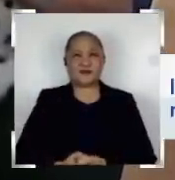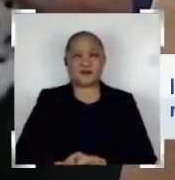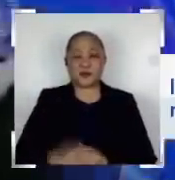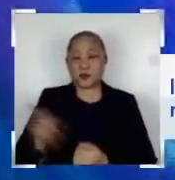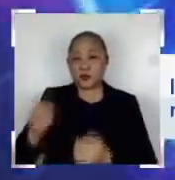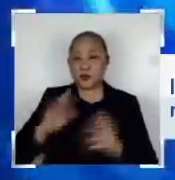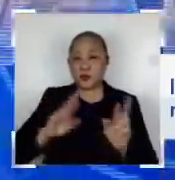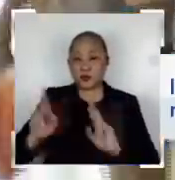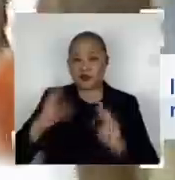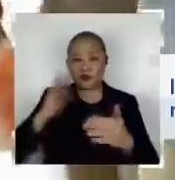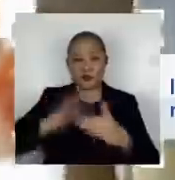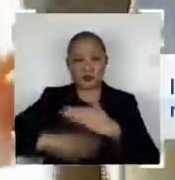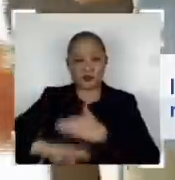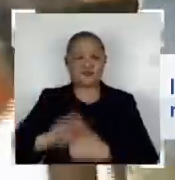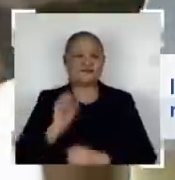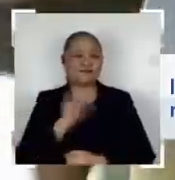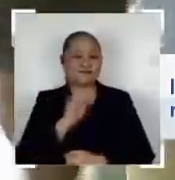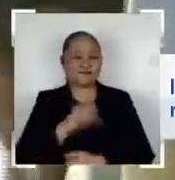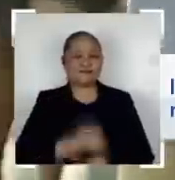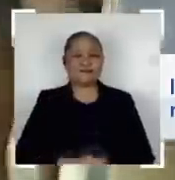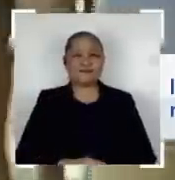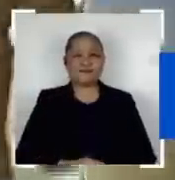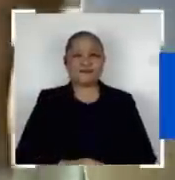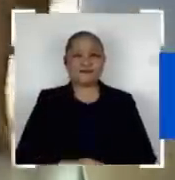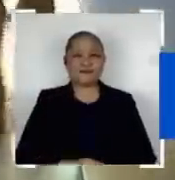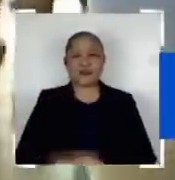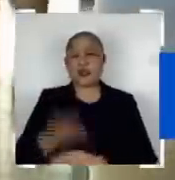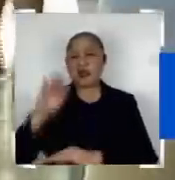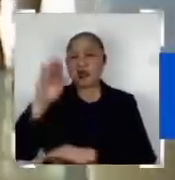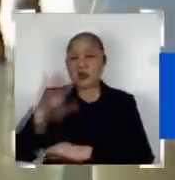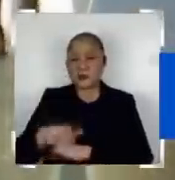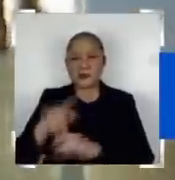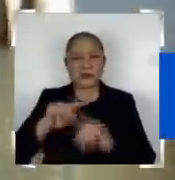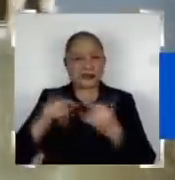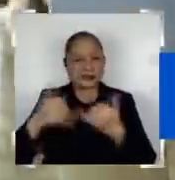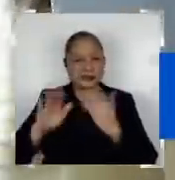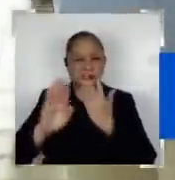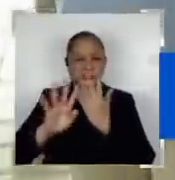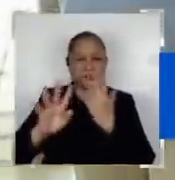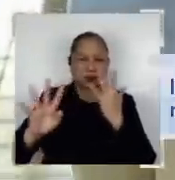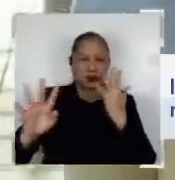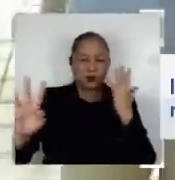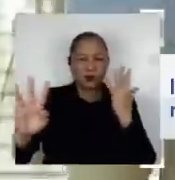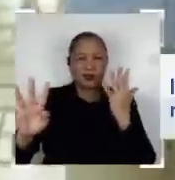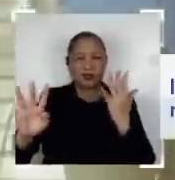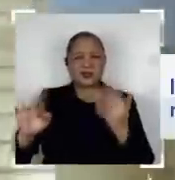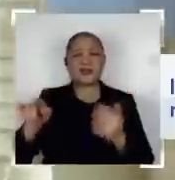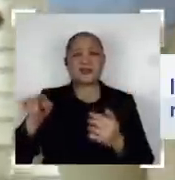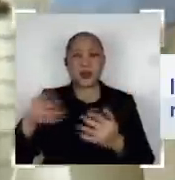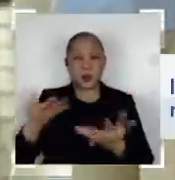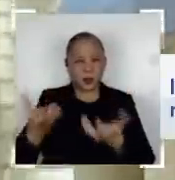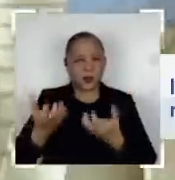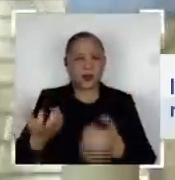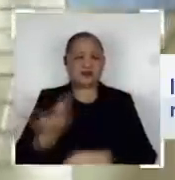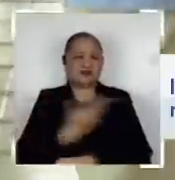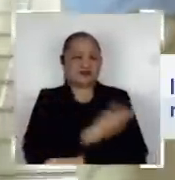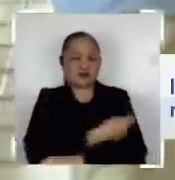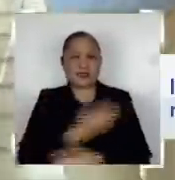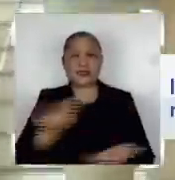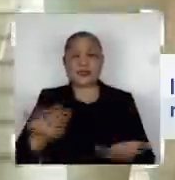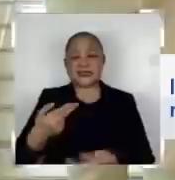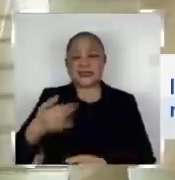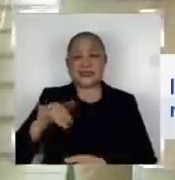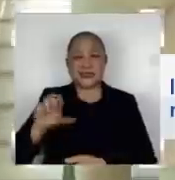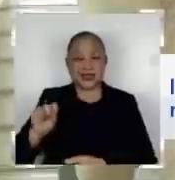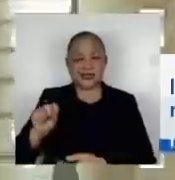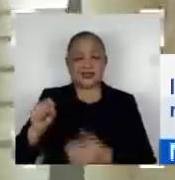panganganak? Opo. Hapon na pero ganito pa rin kahaba ang pila ng mga nais magpabakuna. Ito sa Hiyas Convention sa Malolos